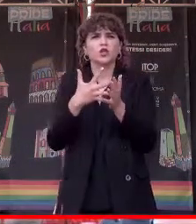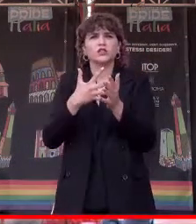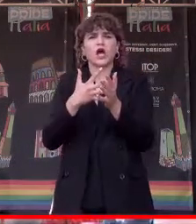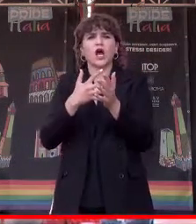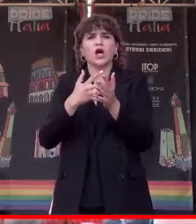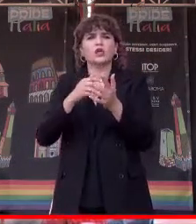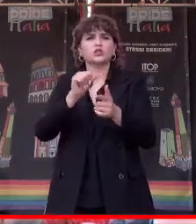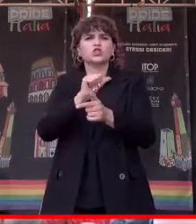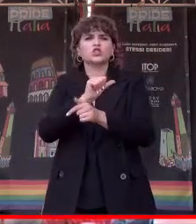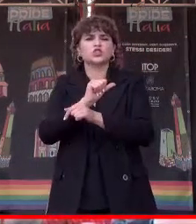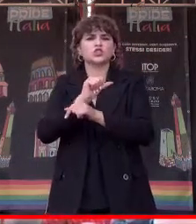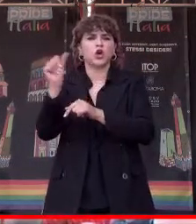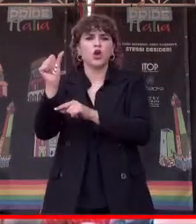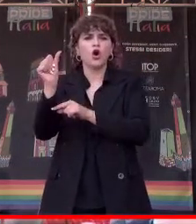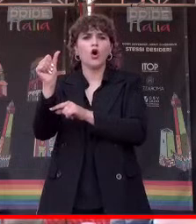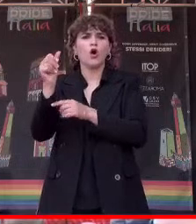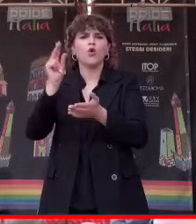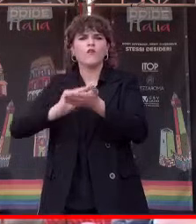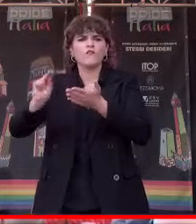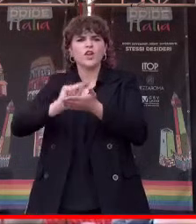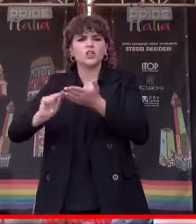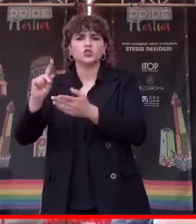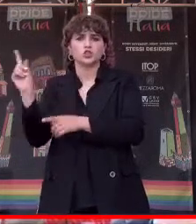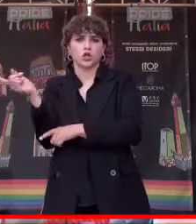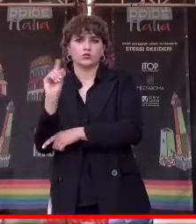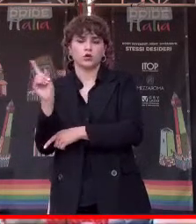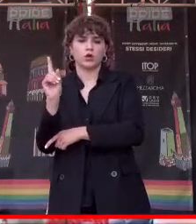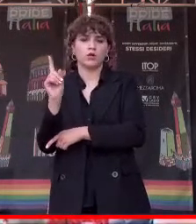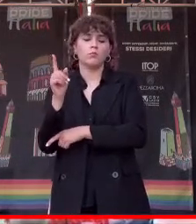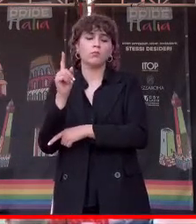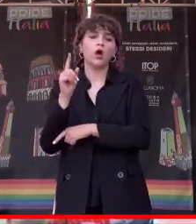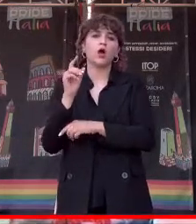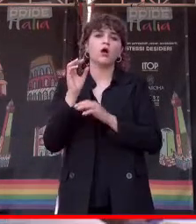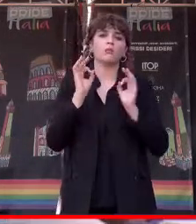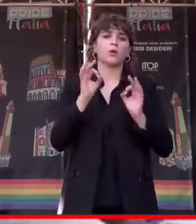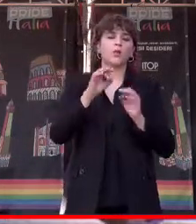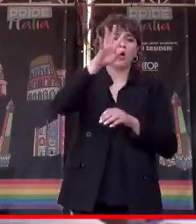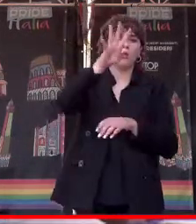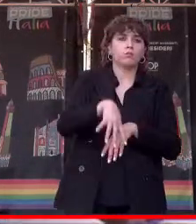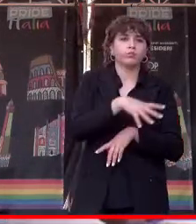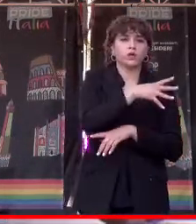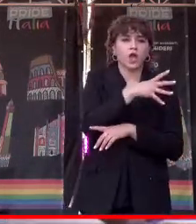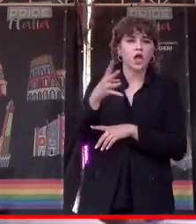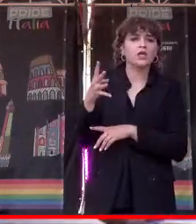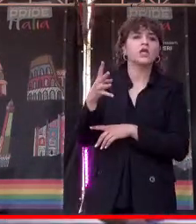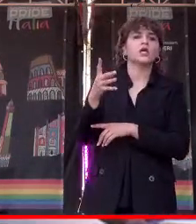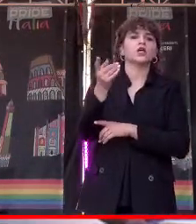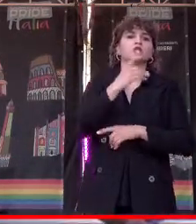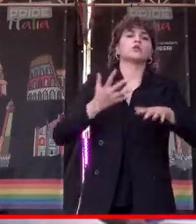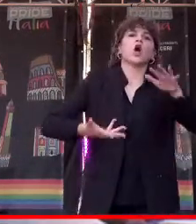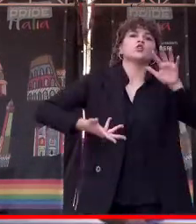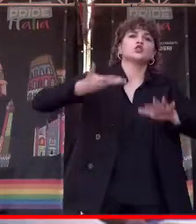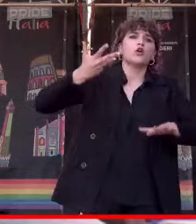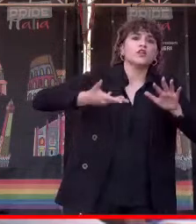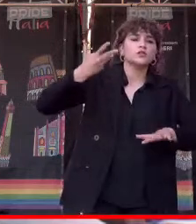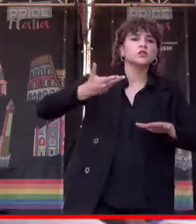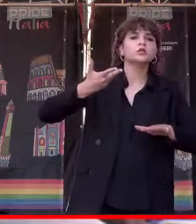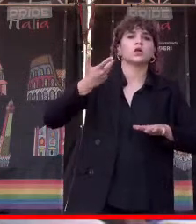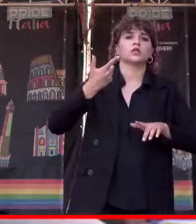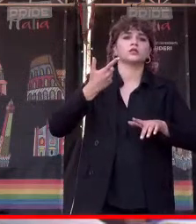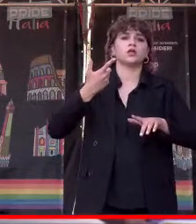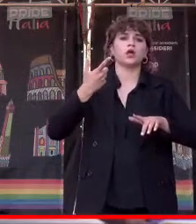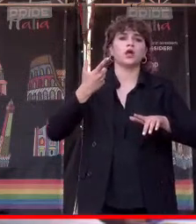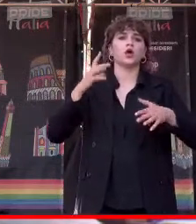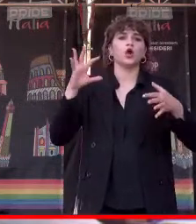l'edilizia, purtroppo, ma con piani come per esempio le sovrintendenze, quando ci scontriamo con temi,